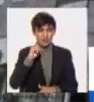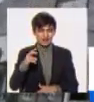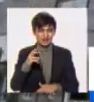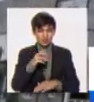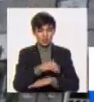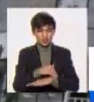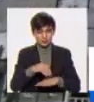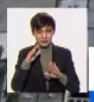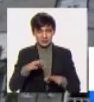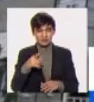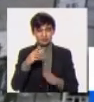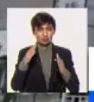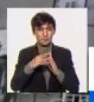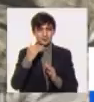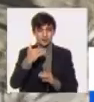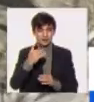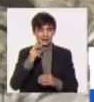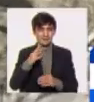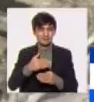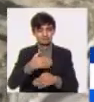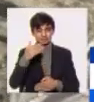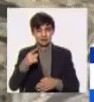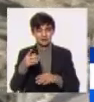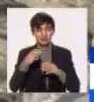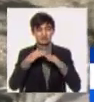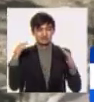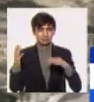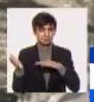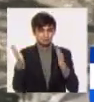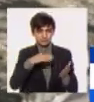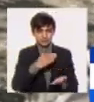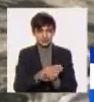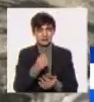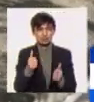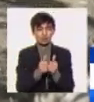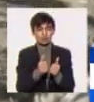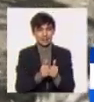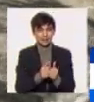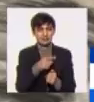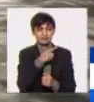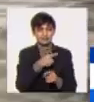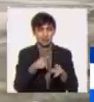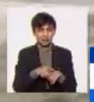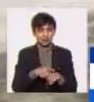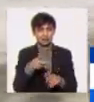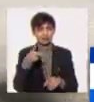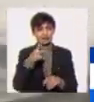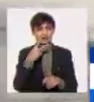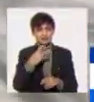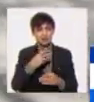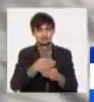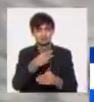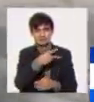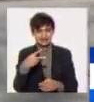көп қабатты үйдің шатыры қатты дауылдан опырылып түскен, сондай қарама қарсы бетте тұрған мына екі қабатты үйге